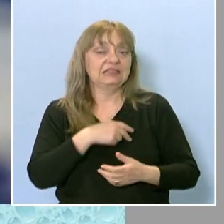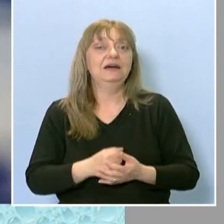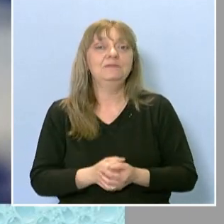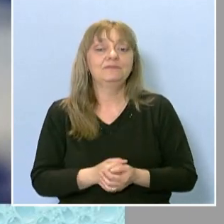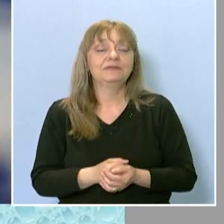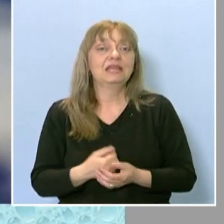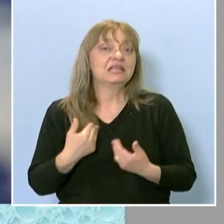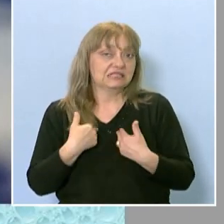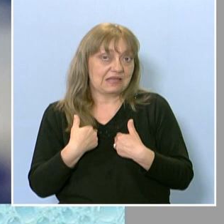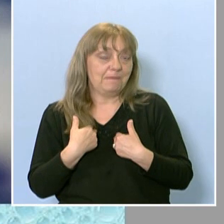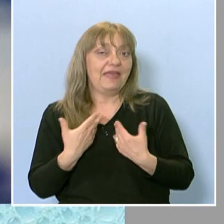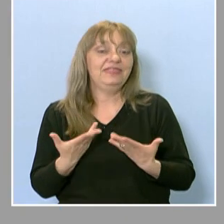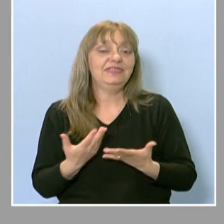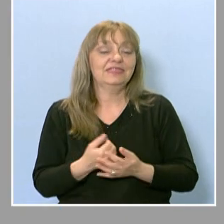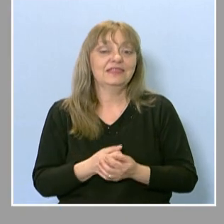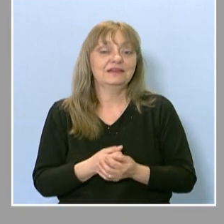за мен